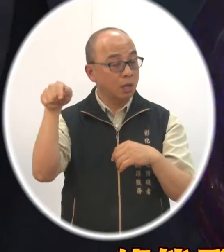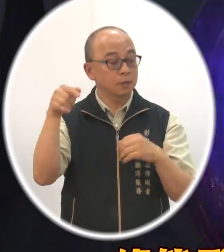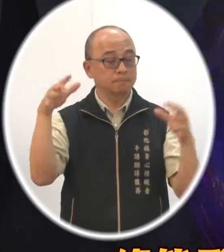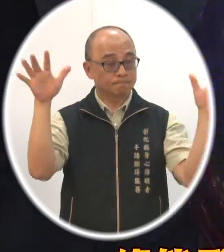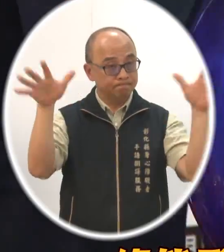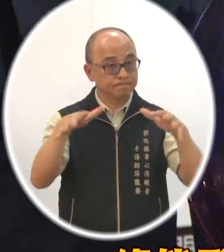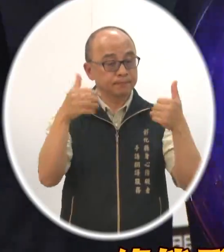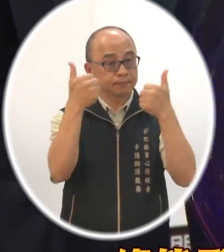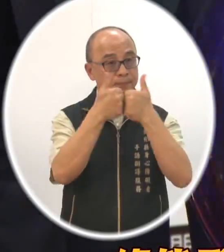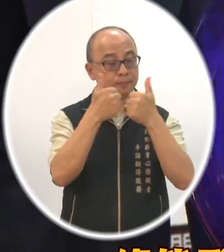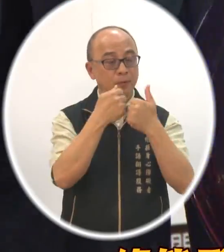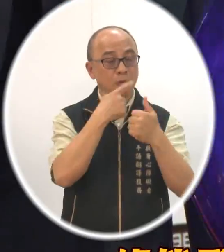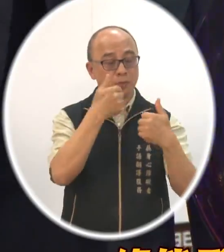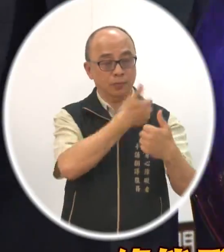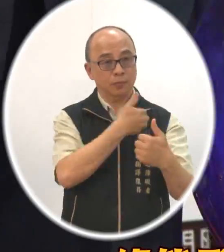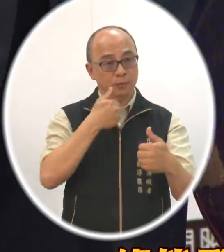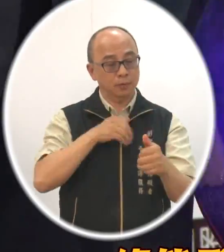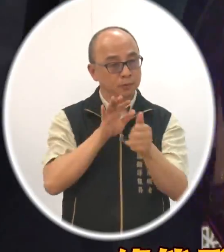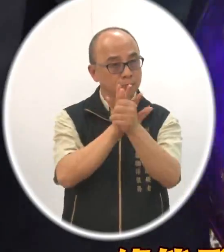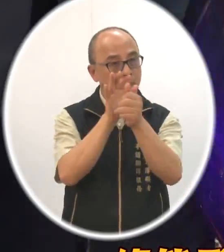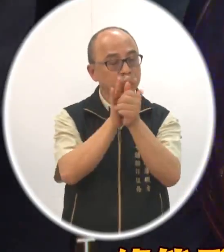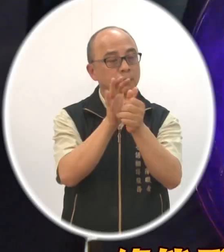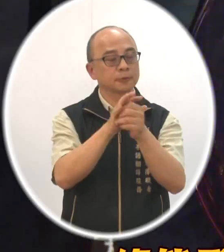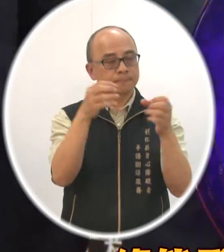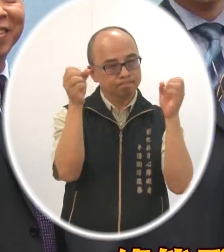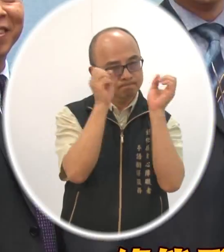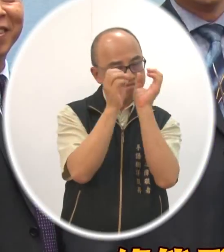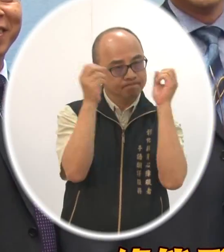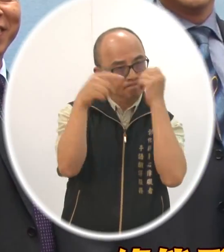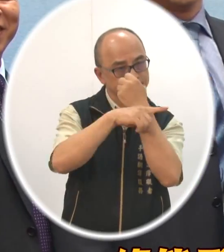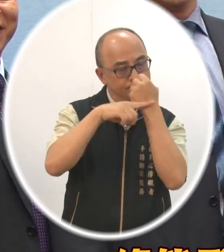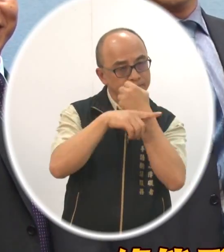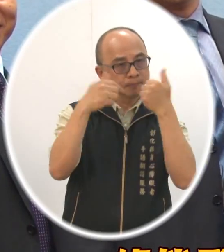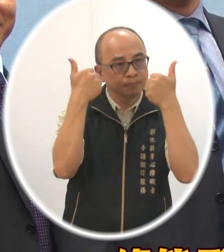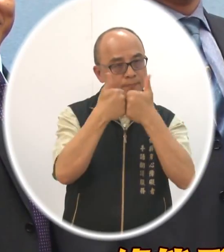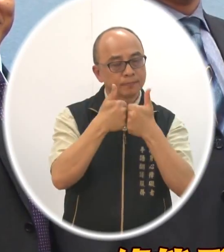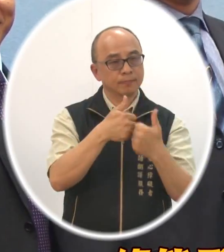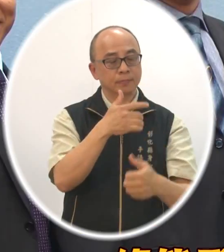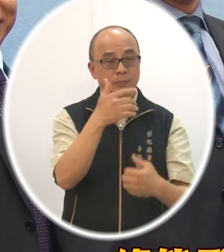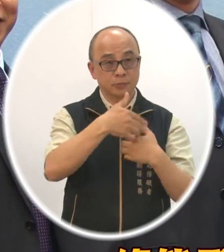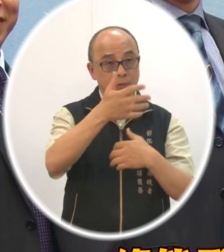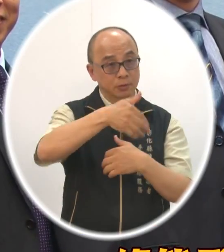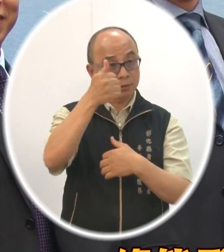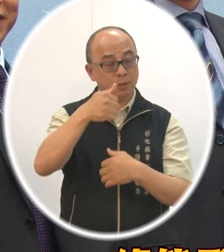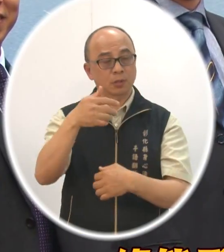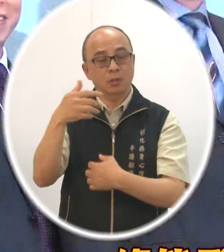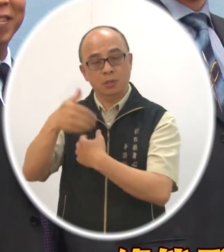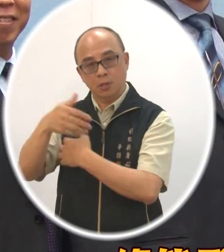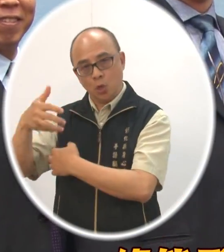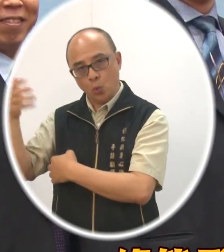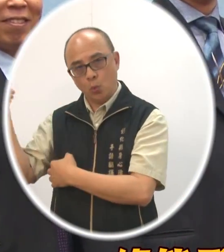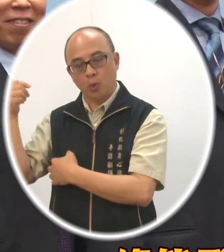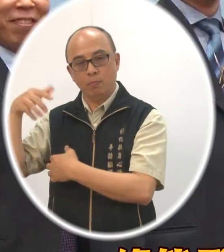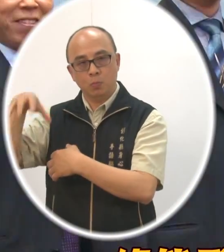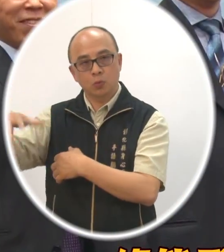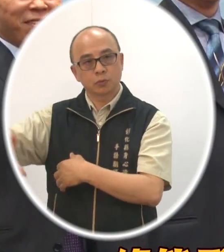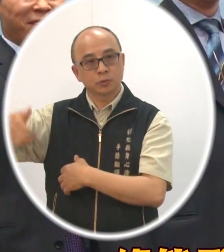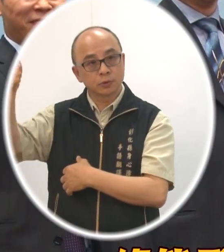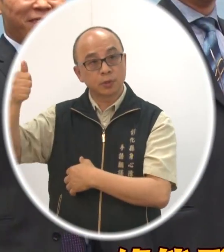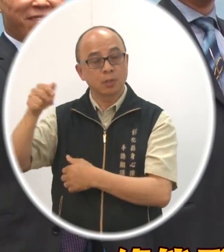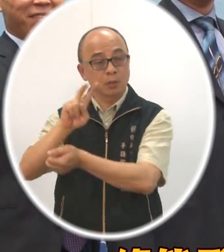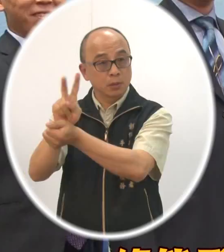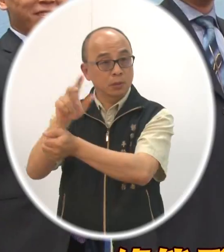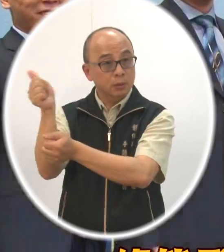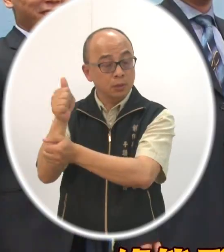行彰化县绿能发展愿景论坛，县长魏明谷、经济部能源局长林全能